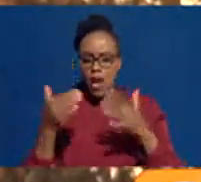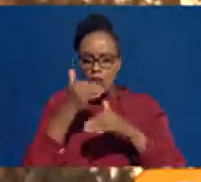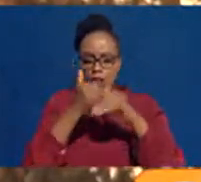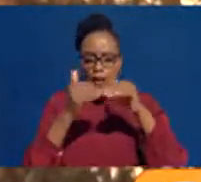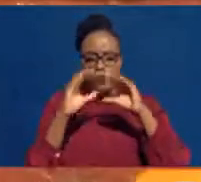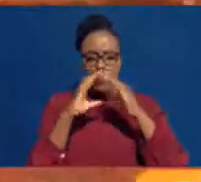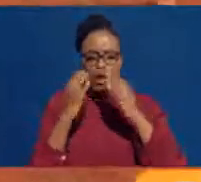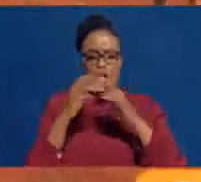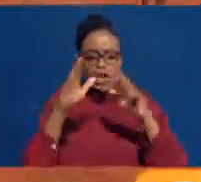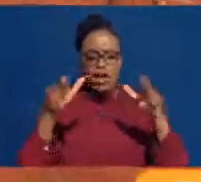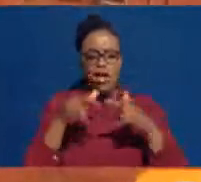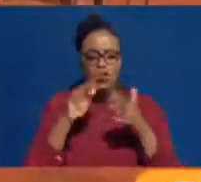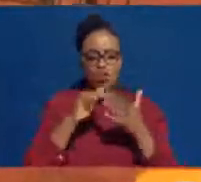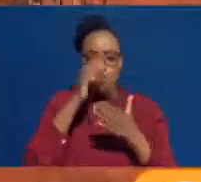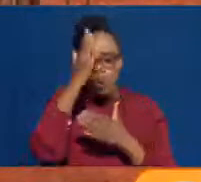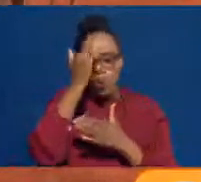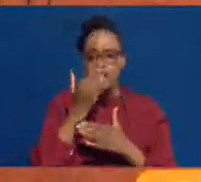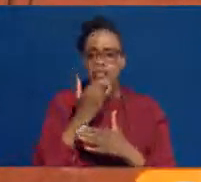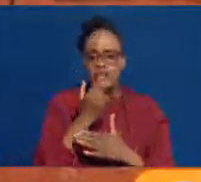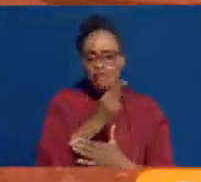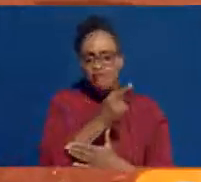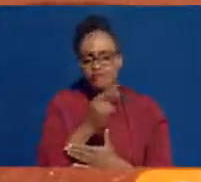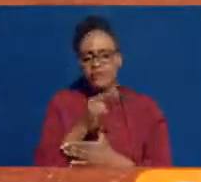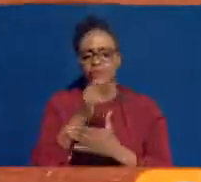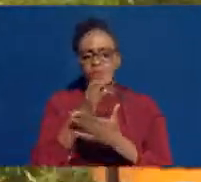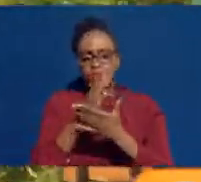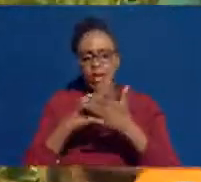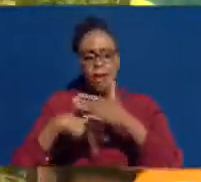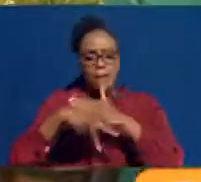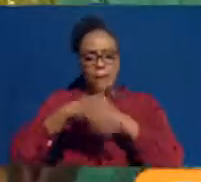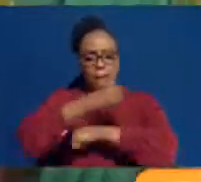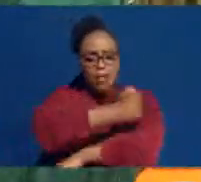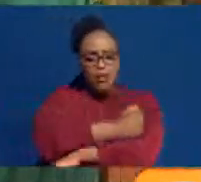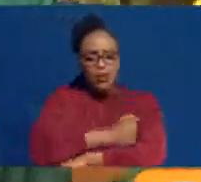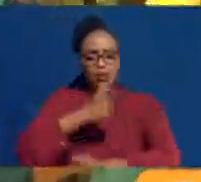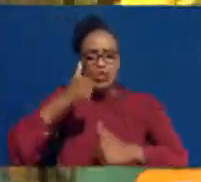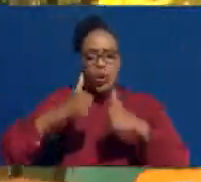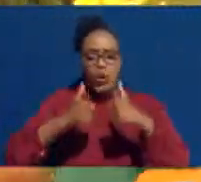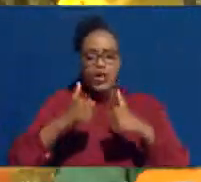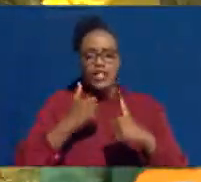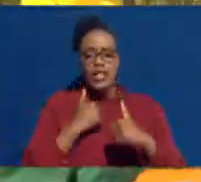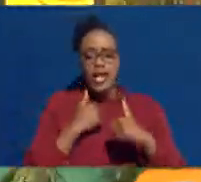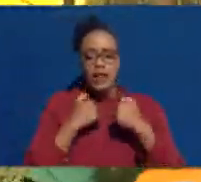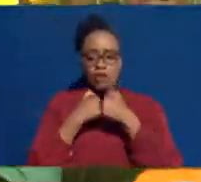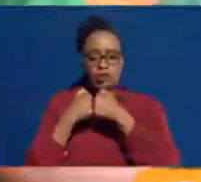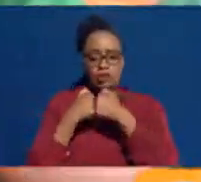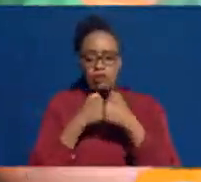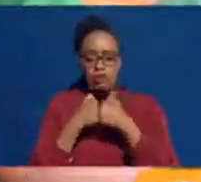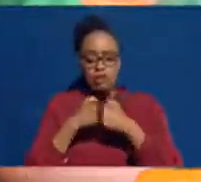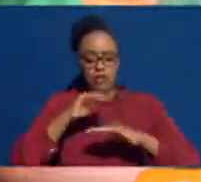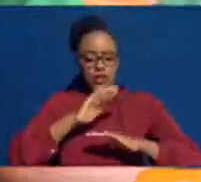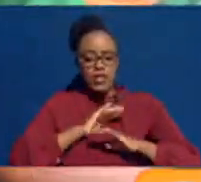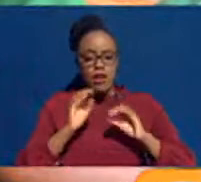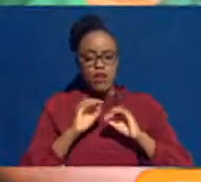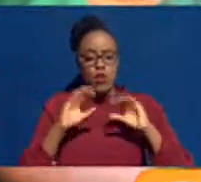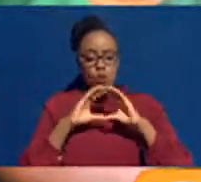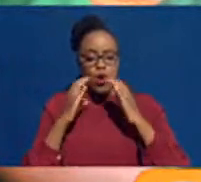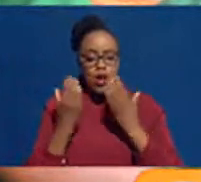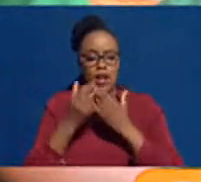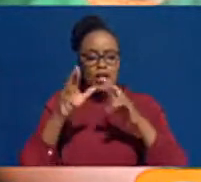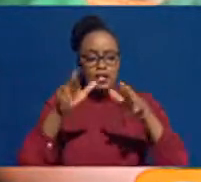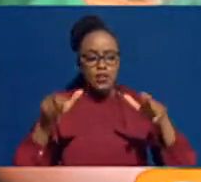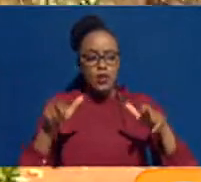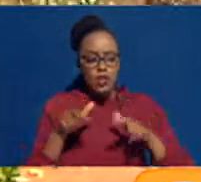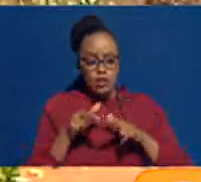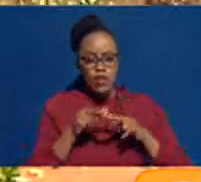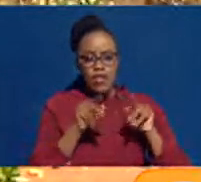madarasa zaidi akisema kuna baadhi ya shule za msingi ambazo tayari zina changamoto za uhaba wa madarasa na